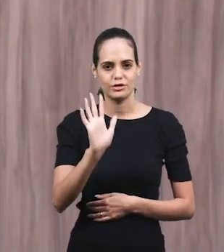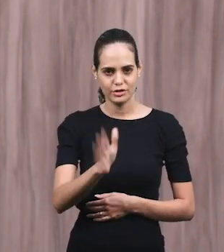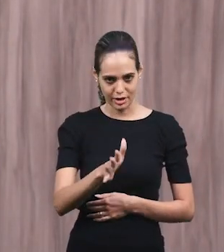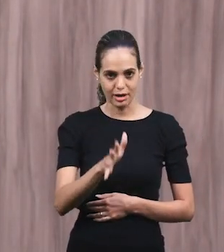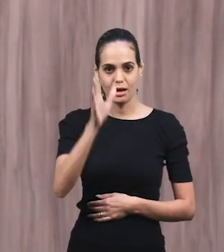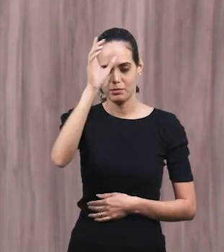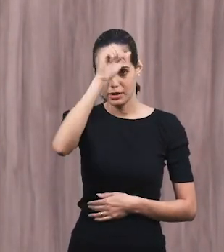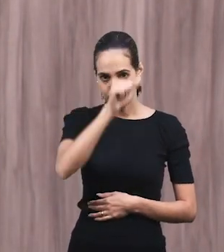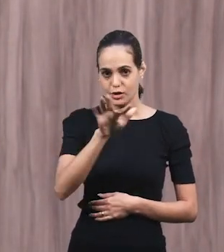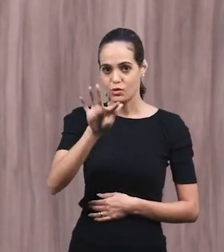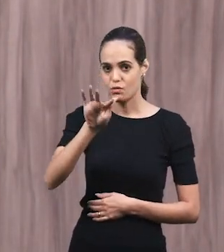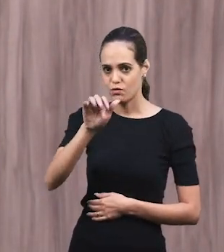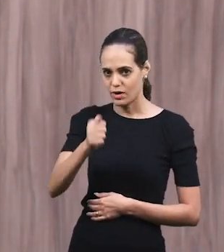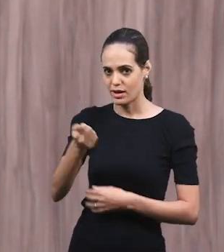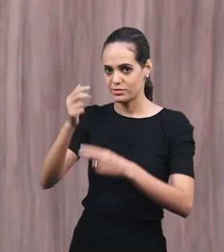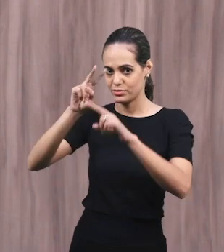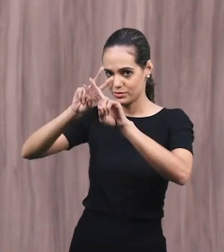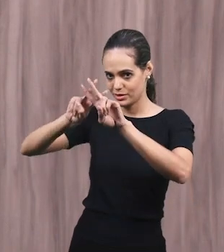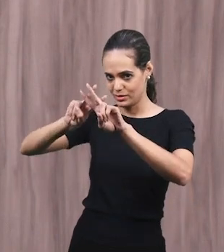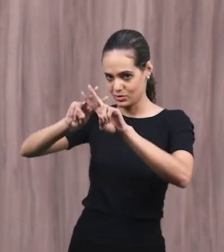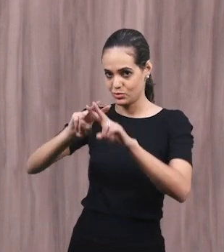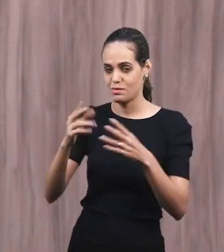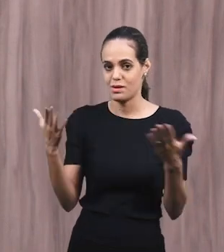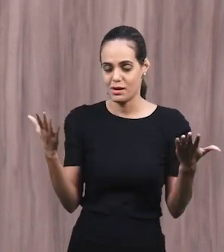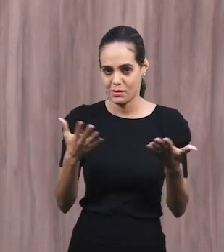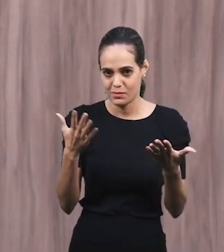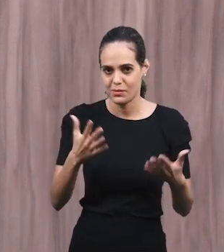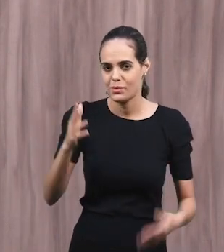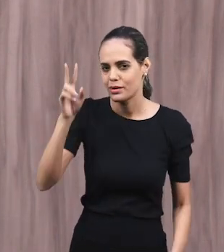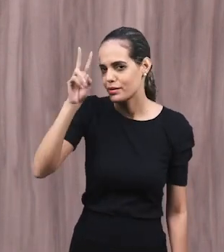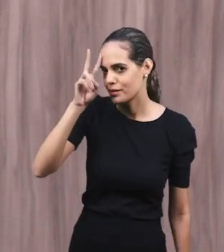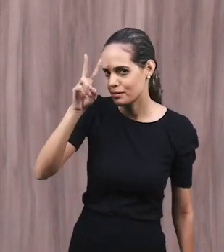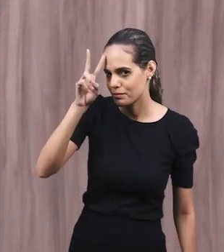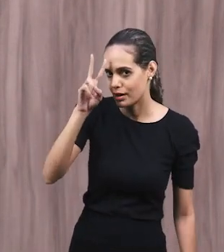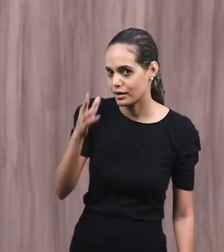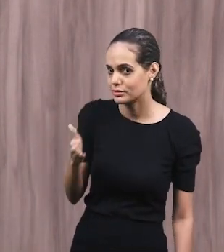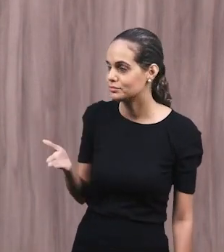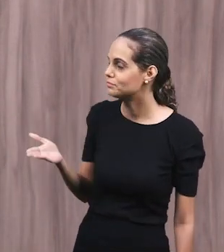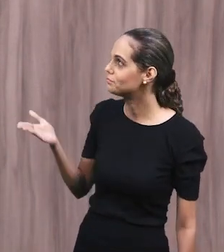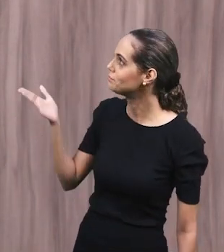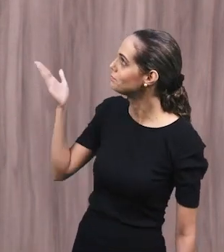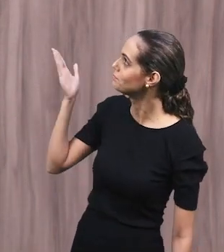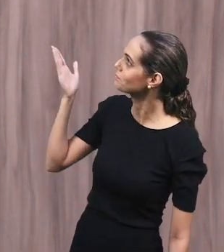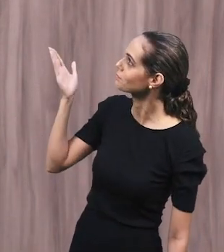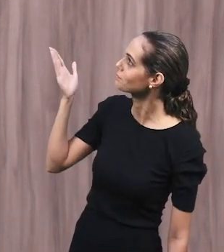Nous avons déjà appris le Fa dièse. Nous allons nous rappeler.